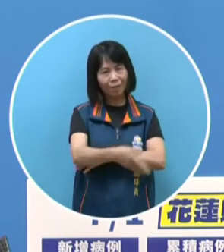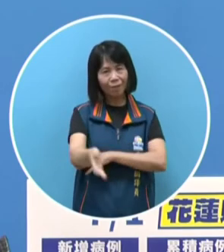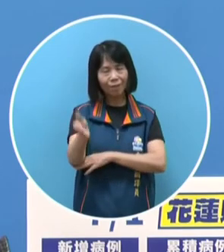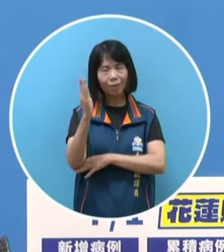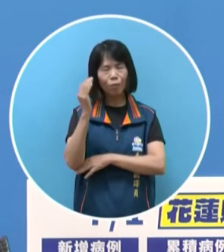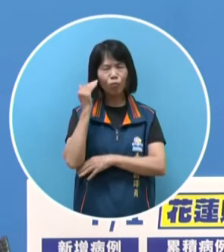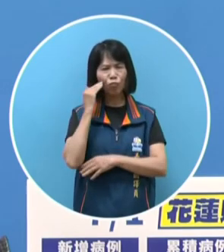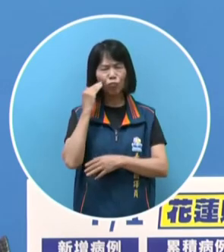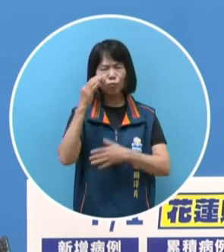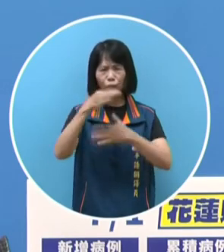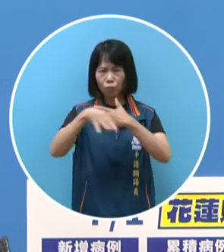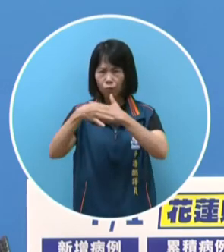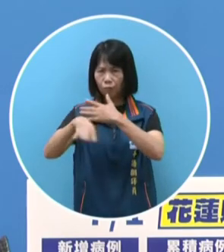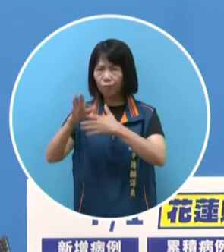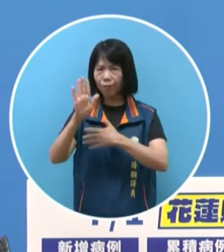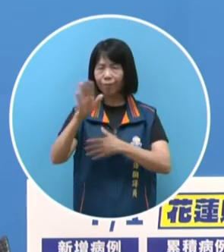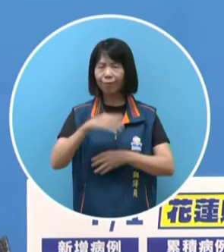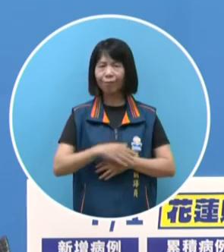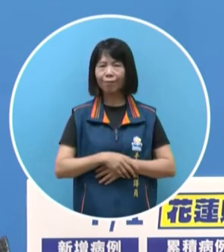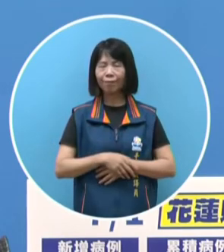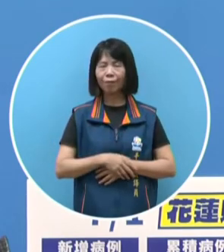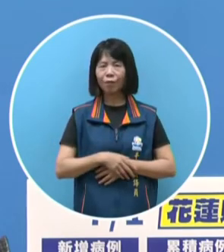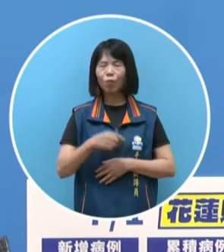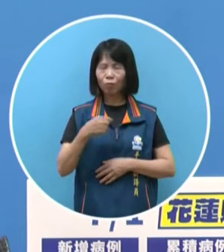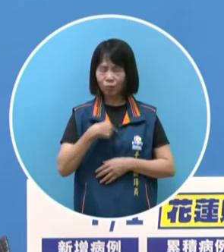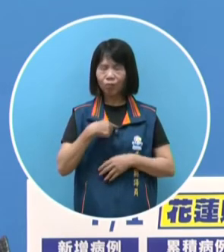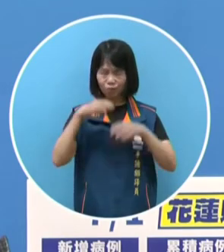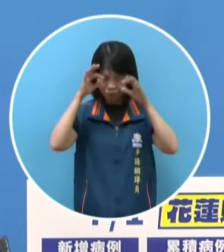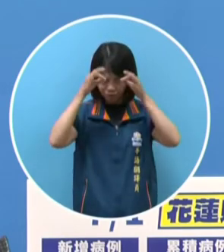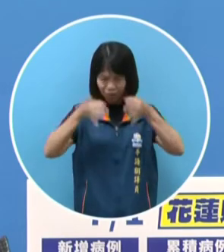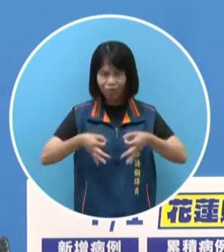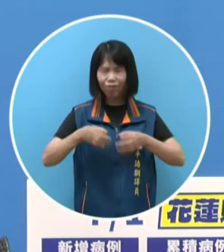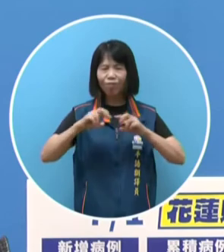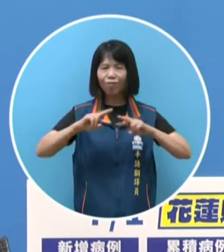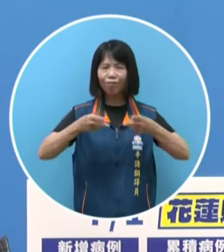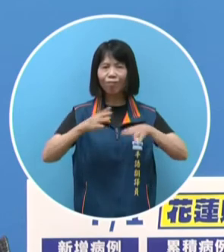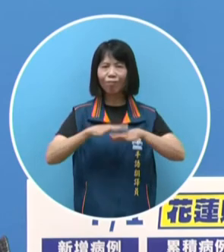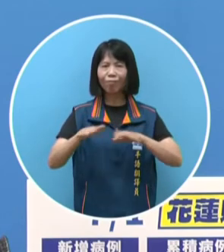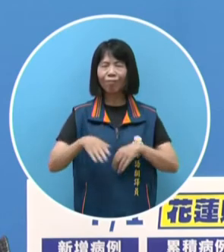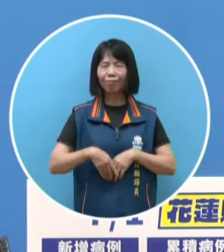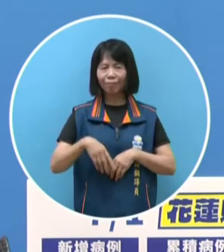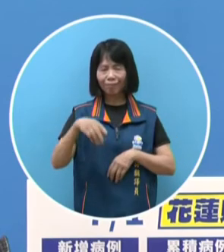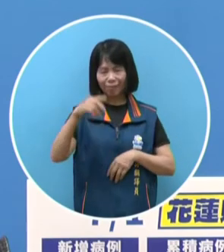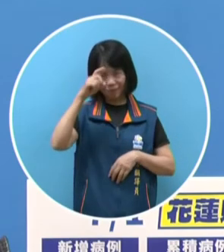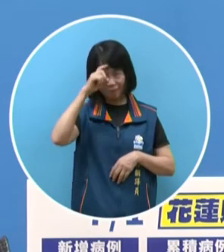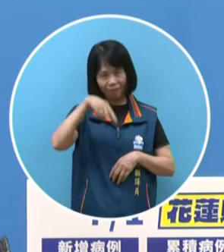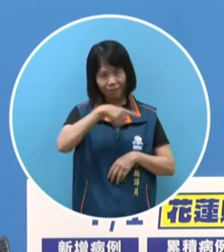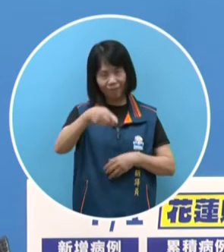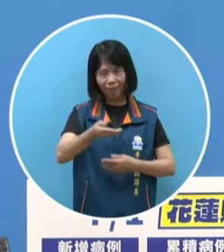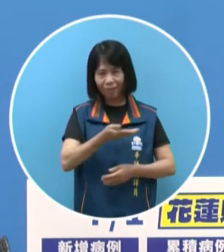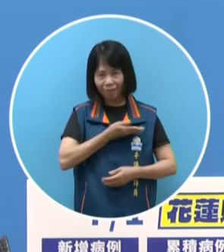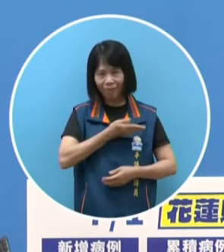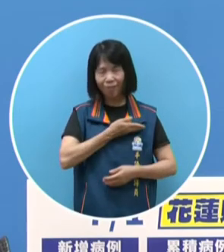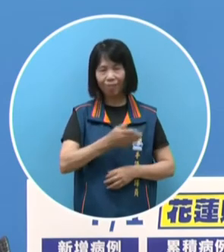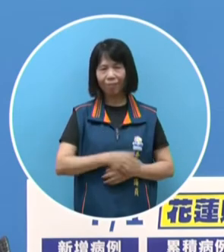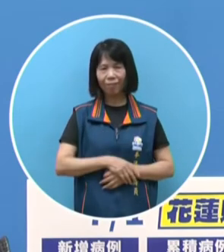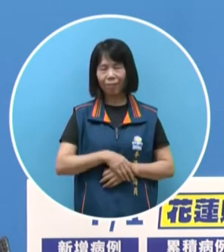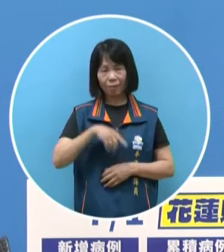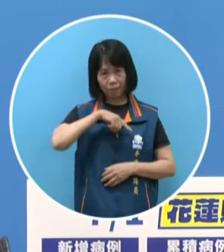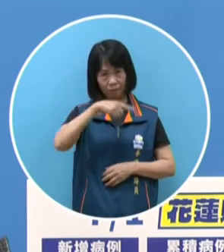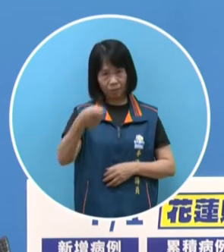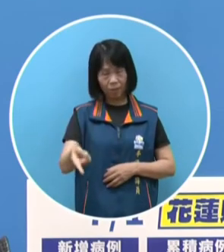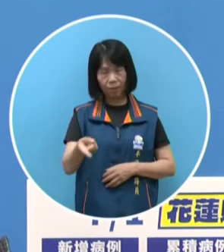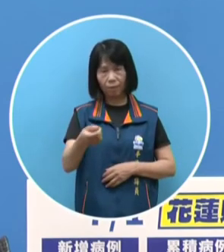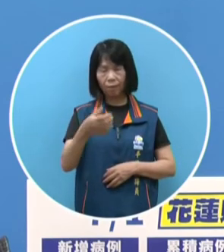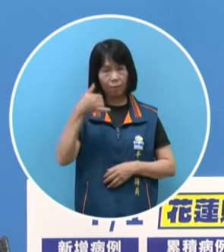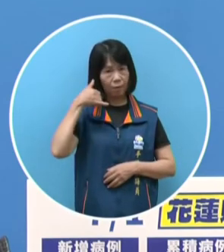做得不周到的地方，我们一定悉心改进，那请多多包涵。那在下一梯的预约里面，